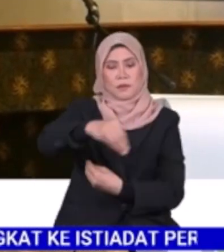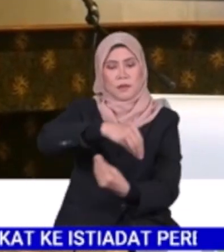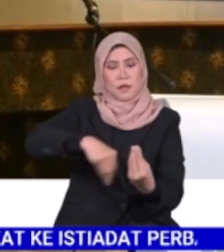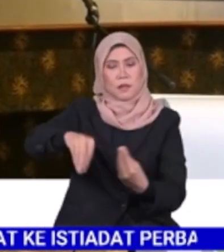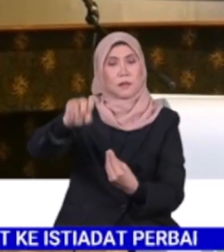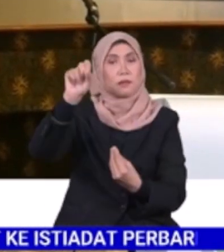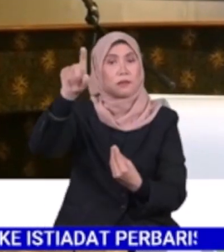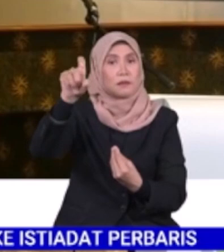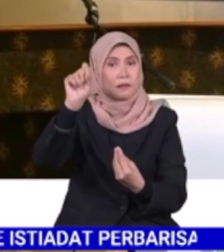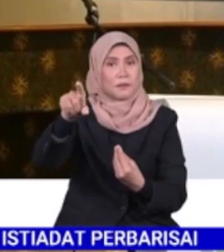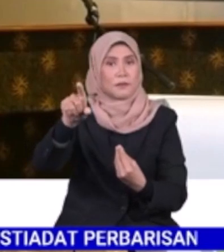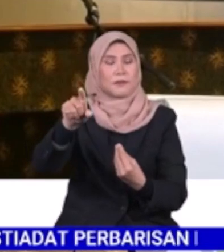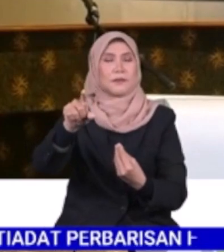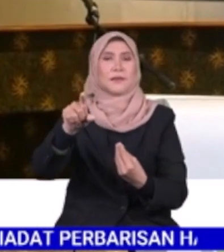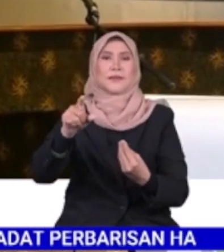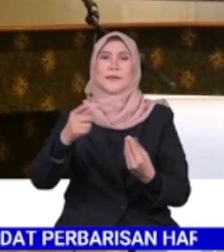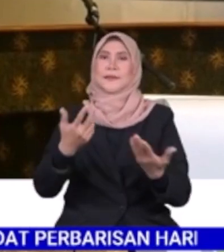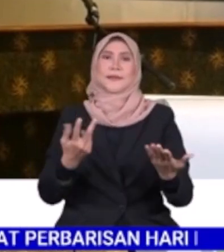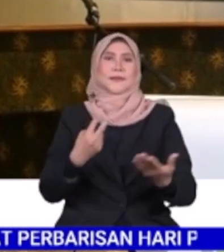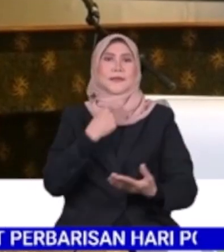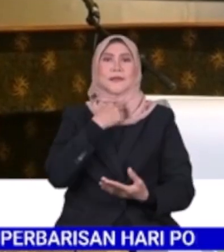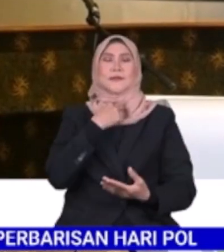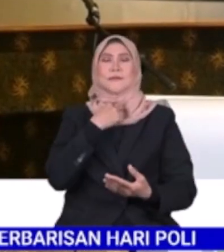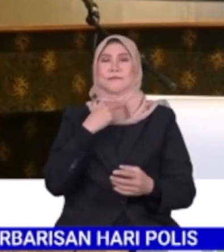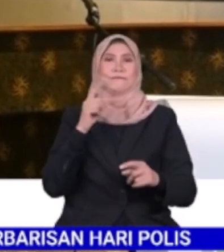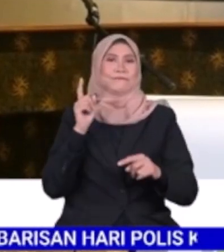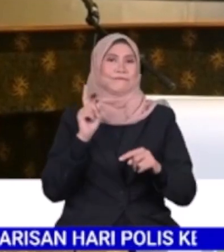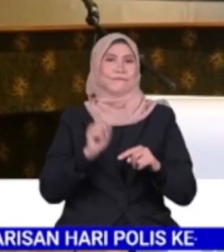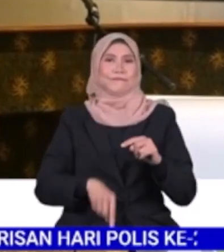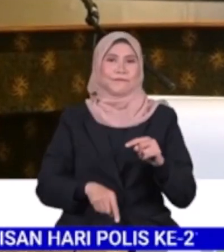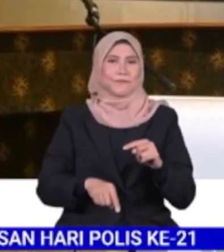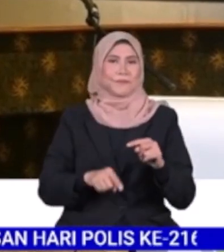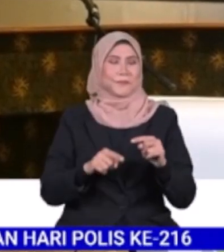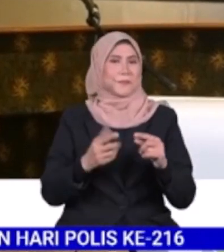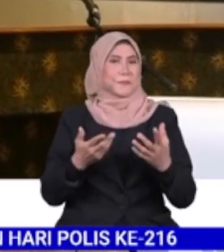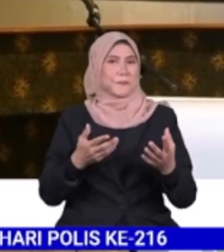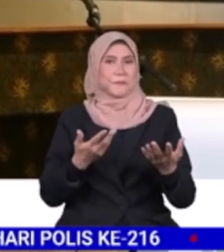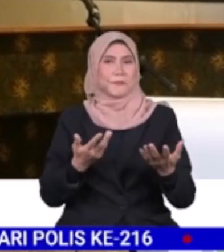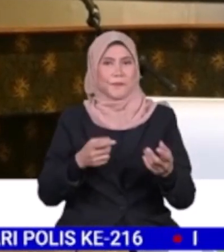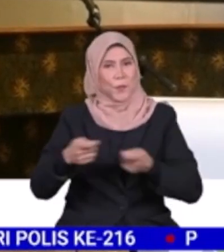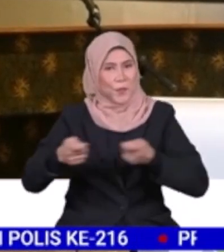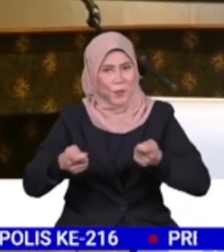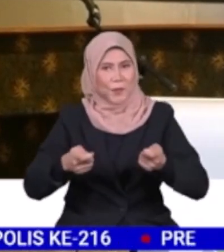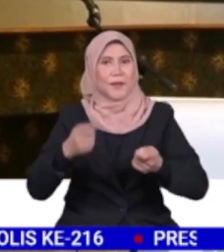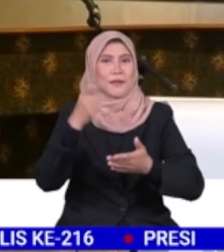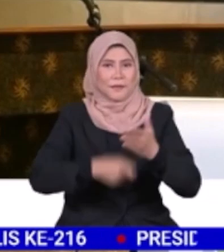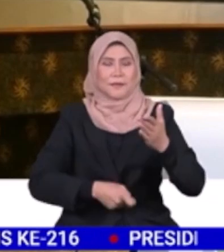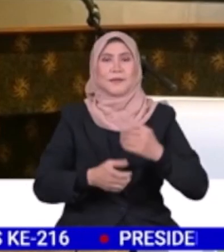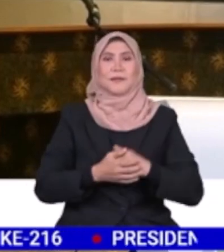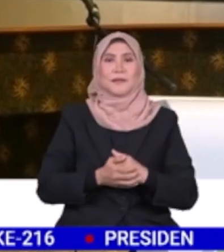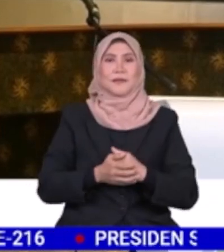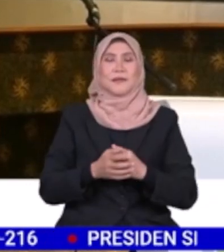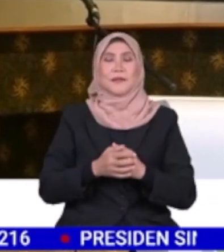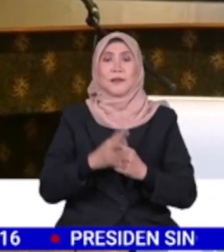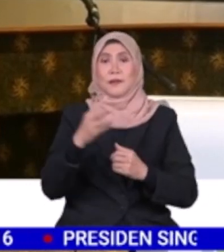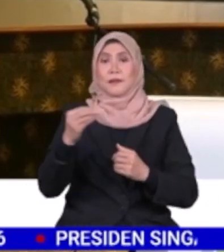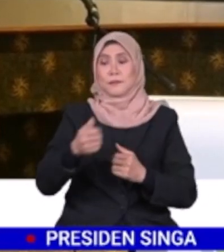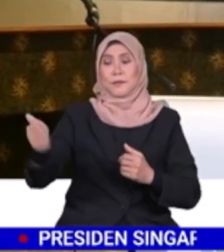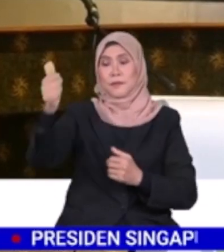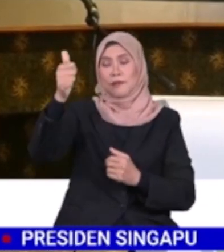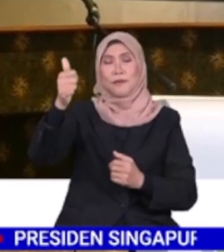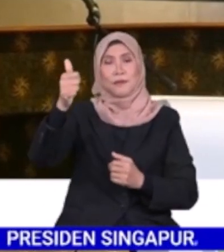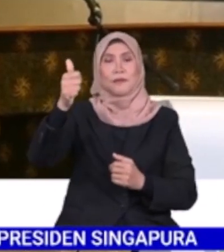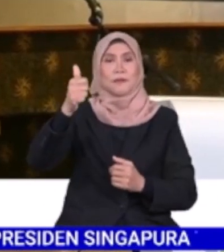adalah di luar kawalan tabung Haji jadi untuk itu kita bersama pengarah urusan kepulauan dan penggaris